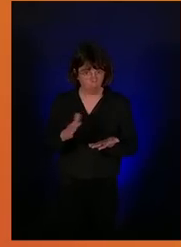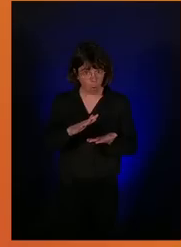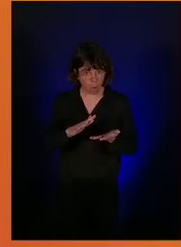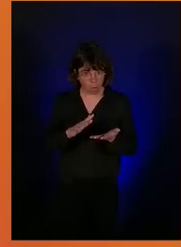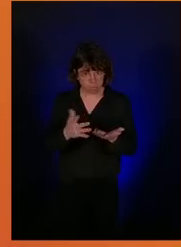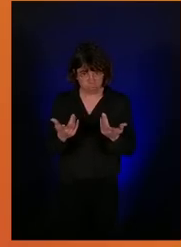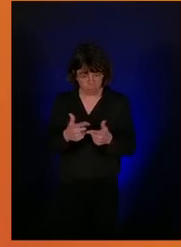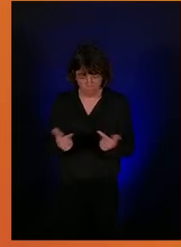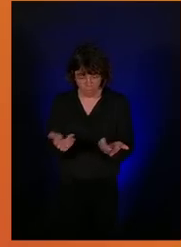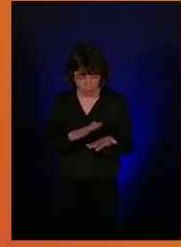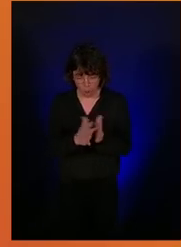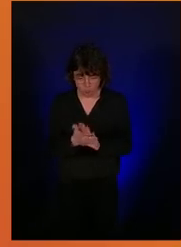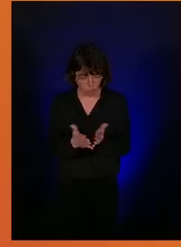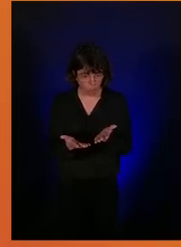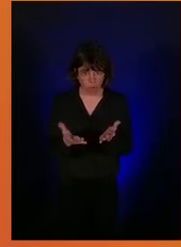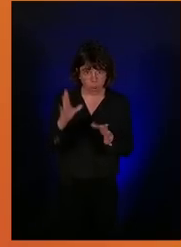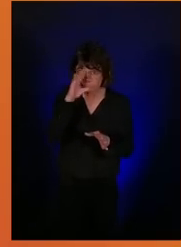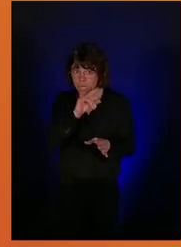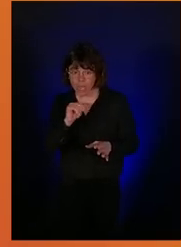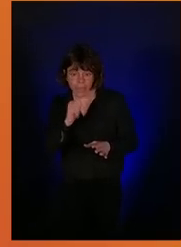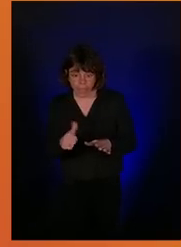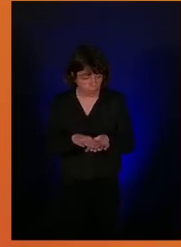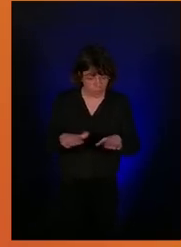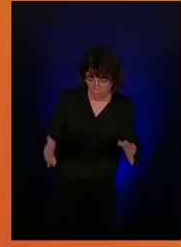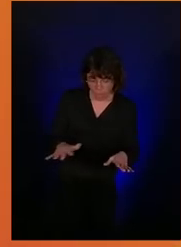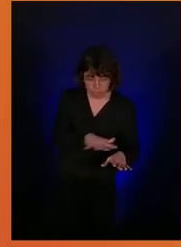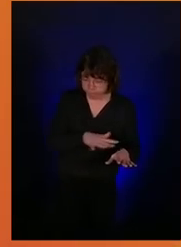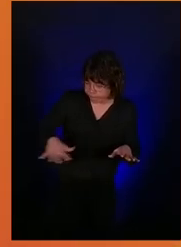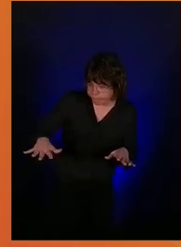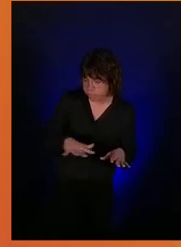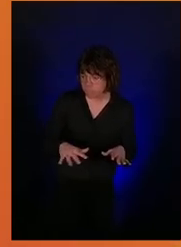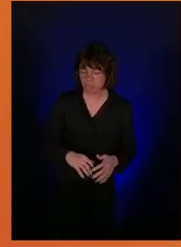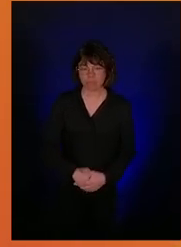affaires. Ne rien oublier sur les tables.